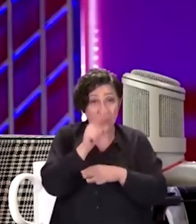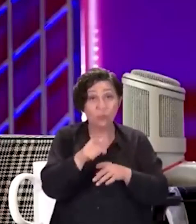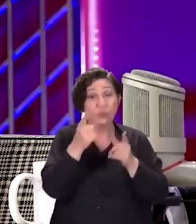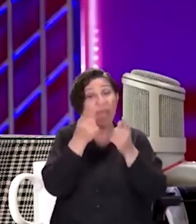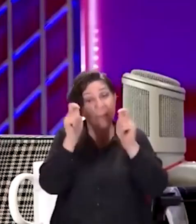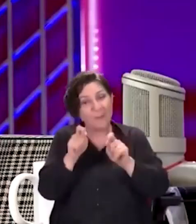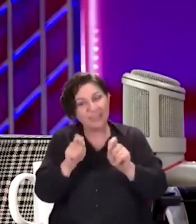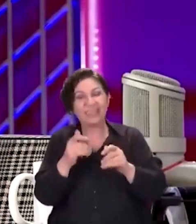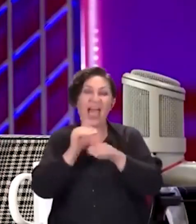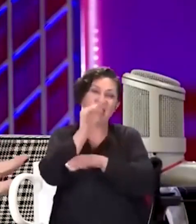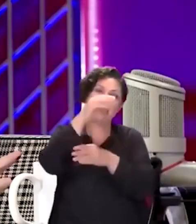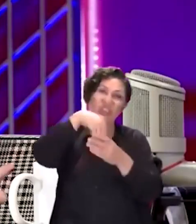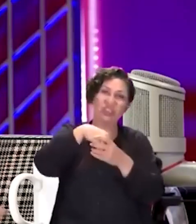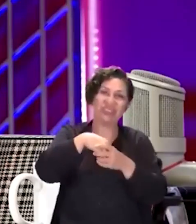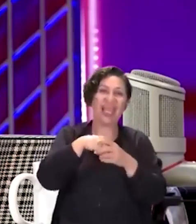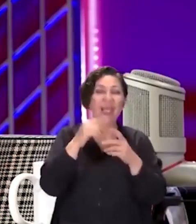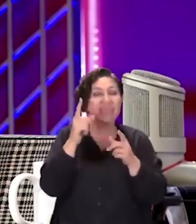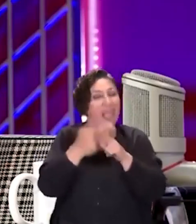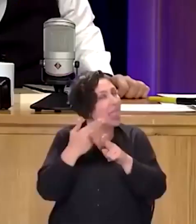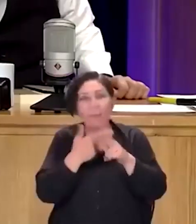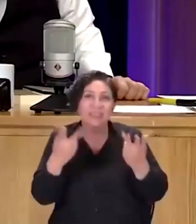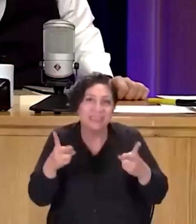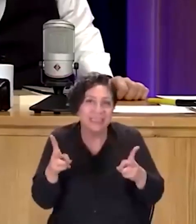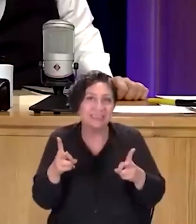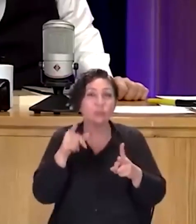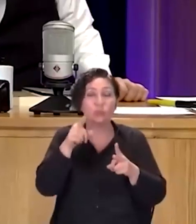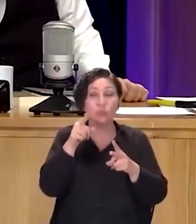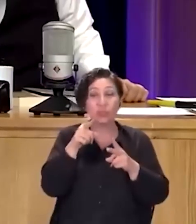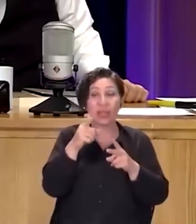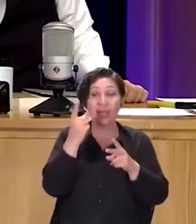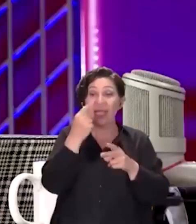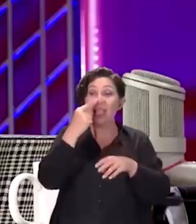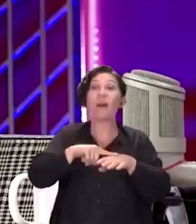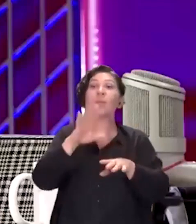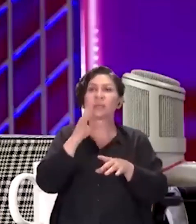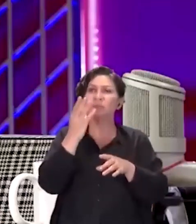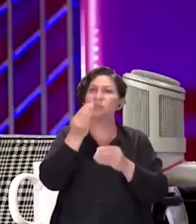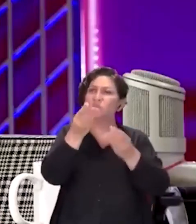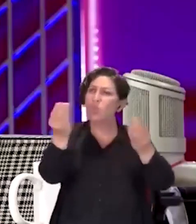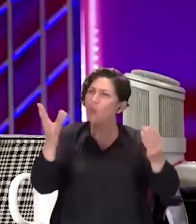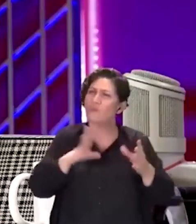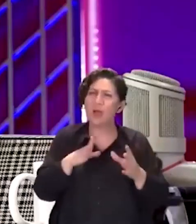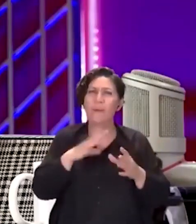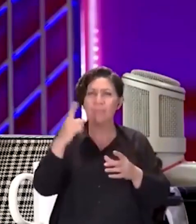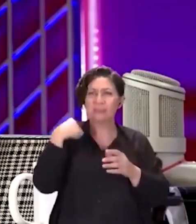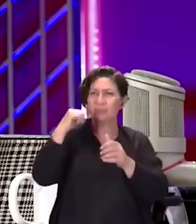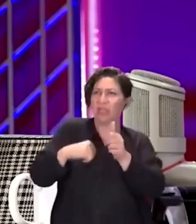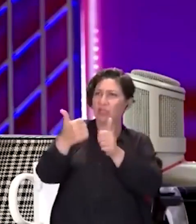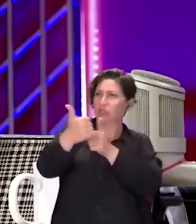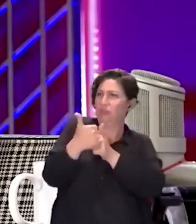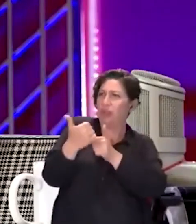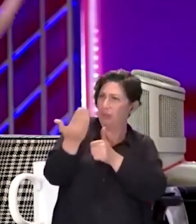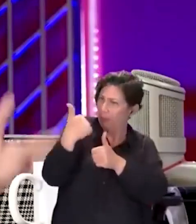şey de yapabilirsin hayatında diyebildim. Ve zaman içinde bunlara hiç inanmayan birçok insan da benim danışanım